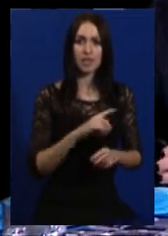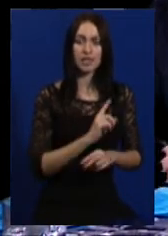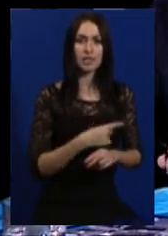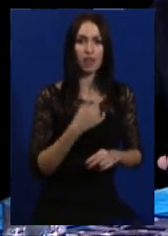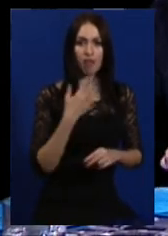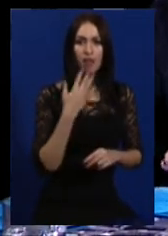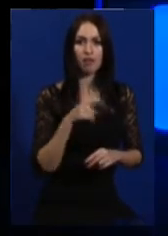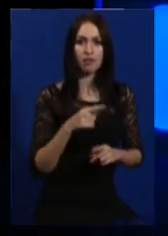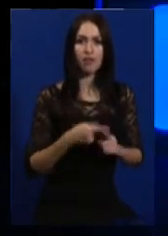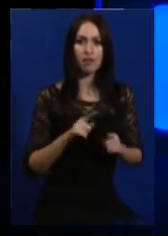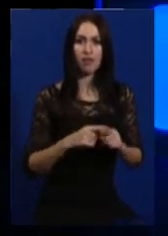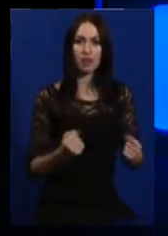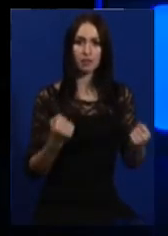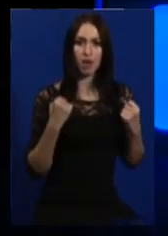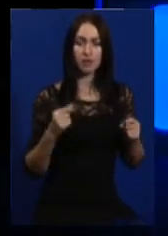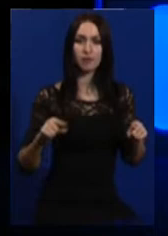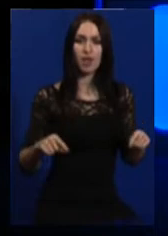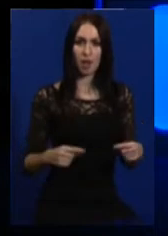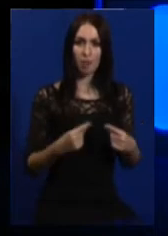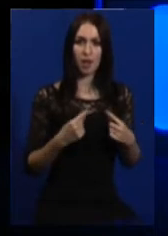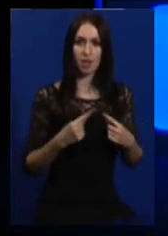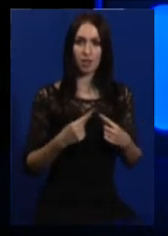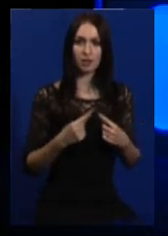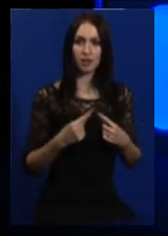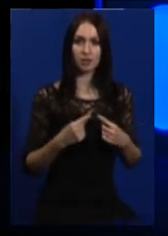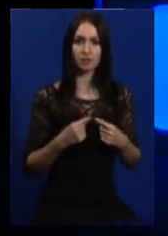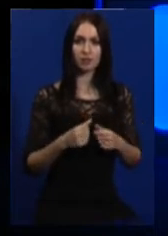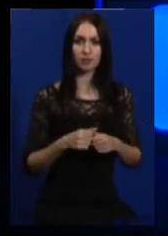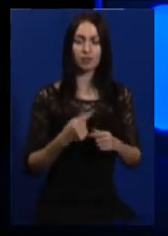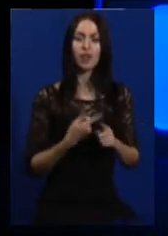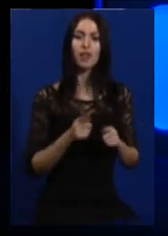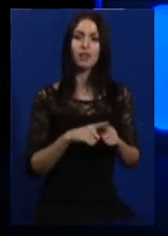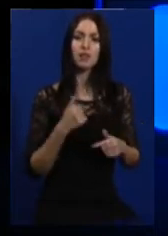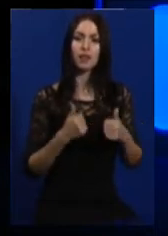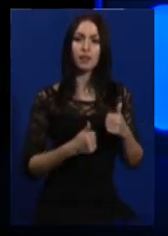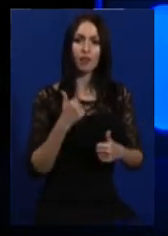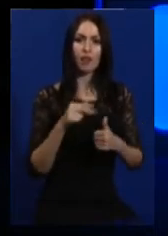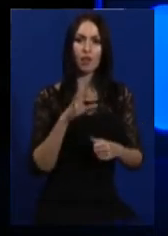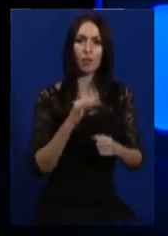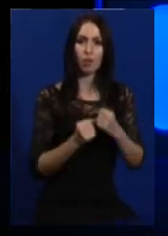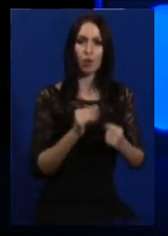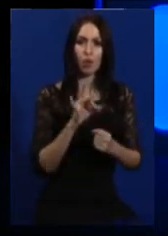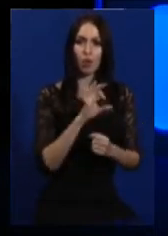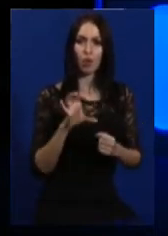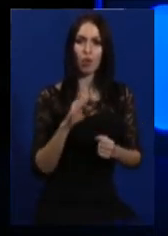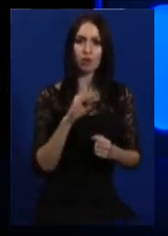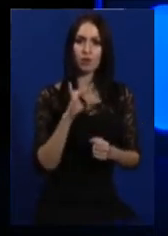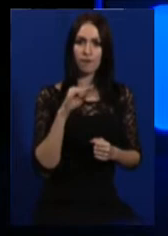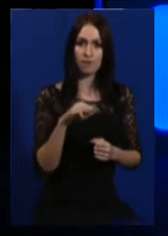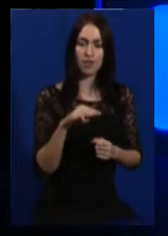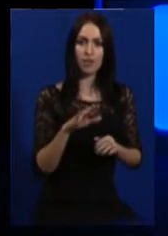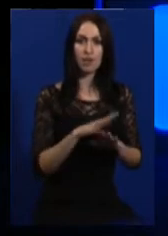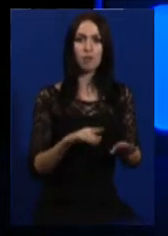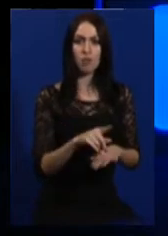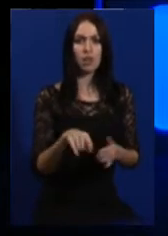эта спортивная реабилитация это соревнования по кроссфиту ребята